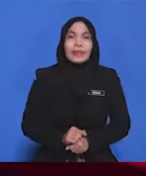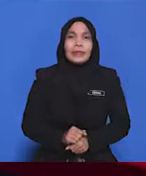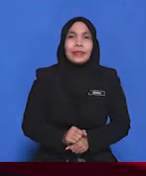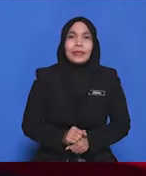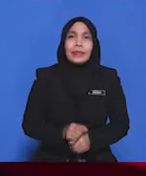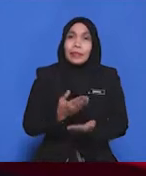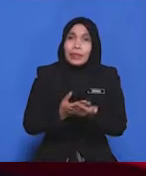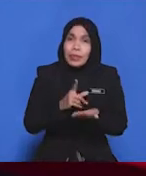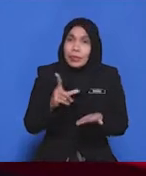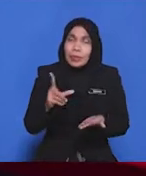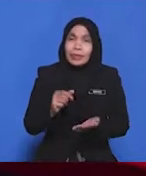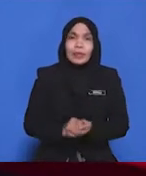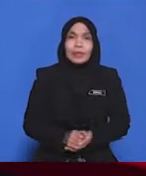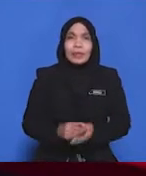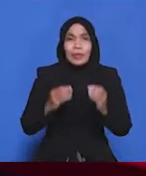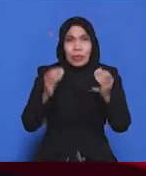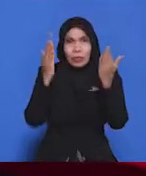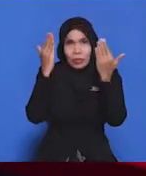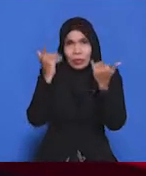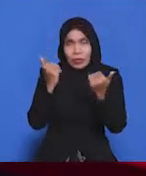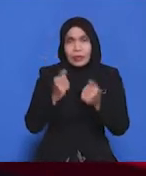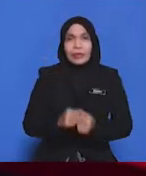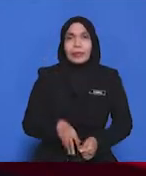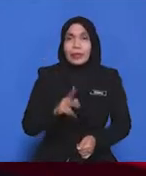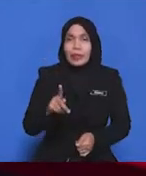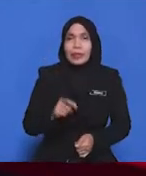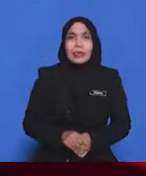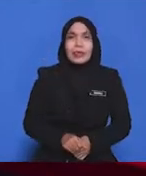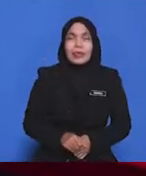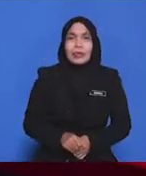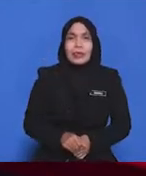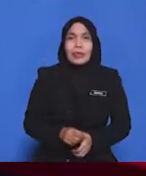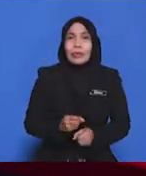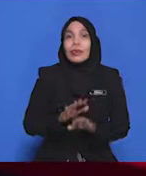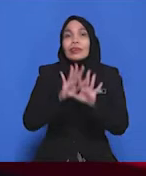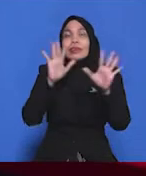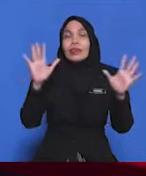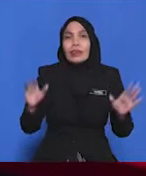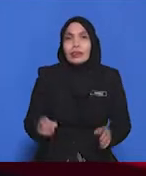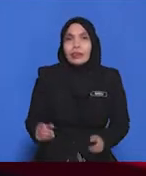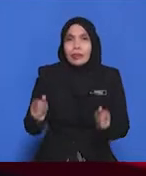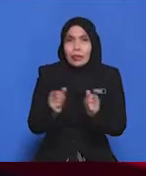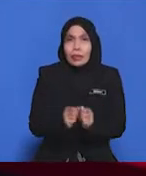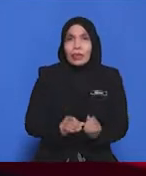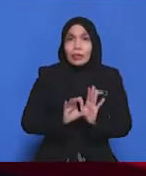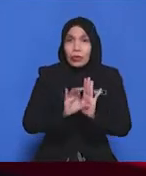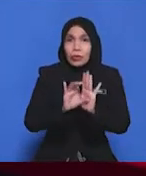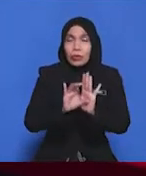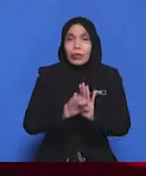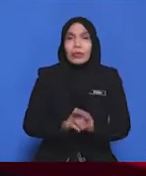Baiklah pelajar-pelajar, cikgu harap pelajar-pelajar lebih jelas dengan contoh yang telah kita